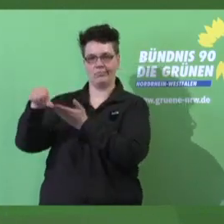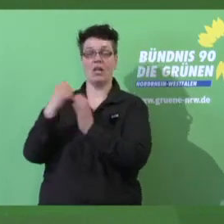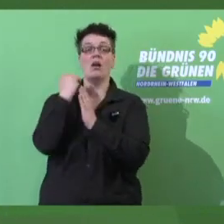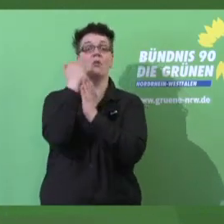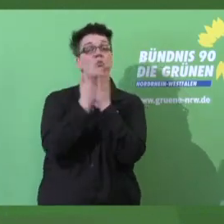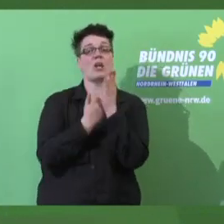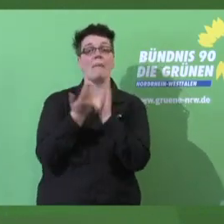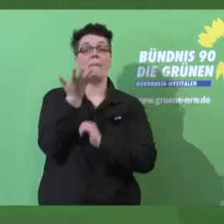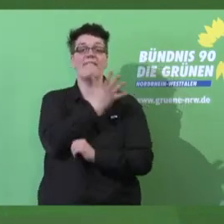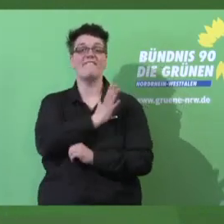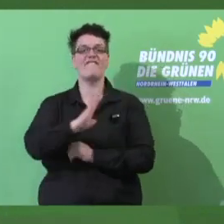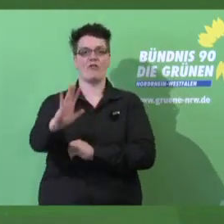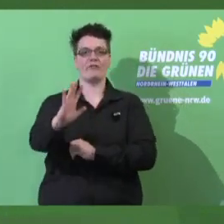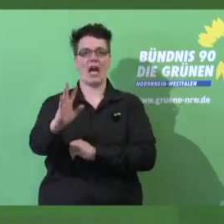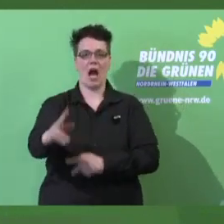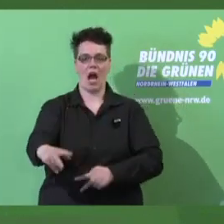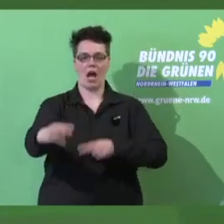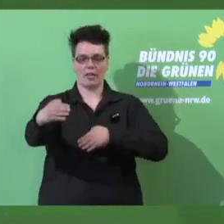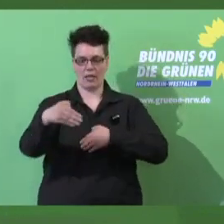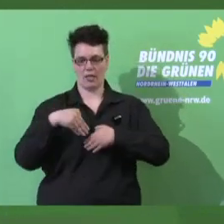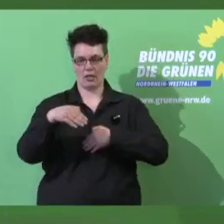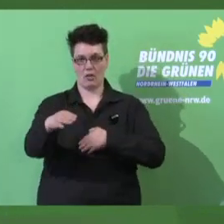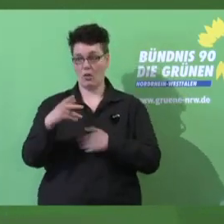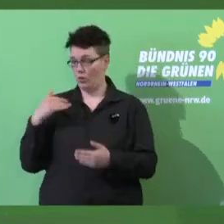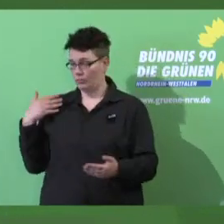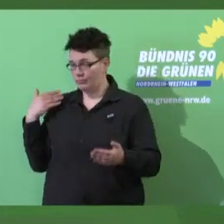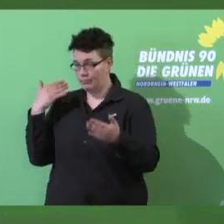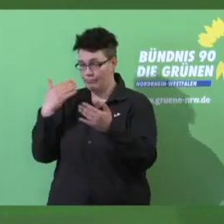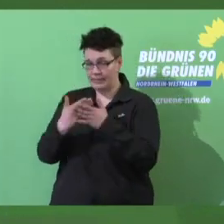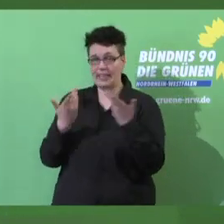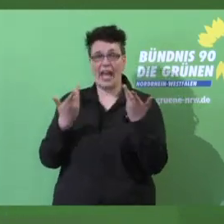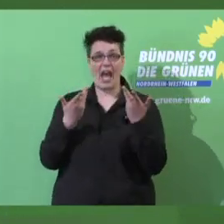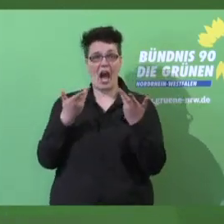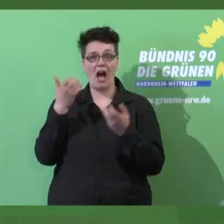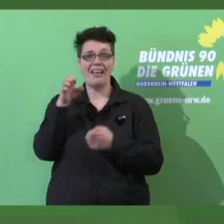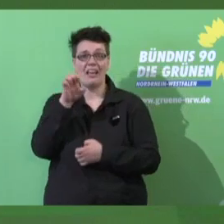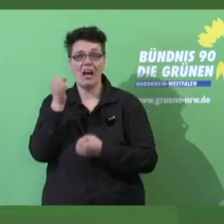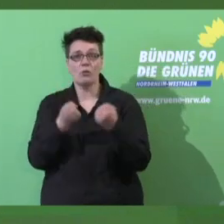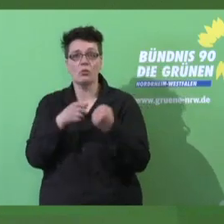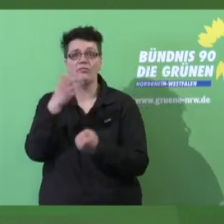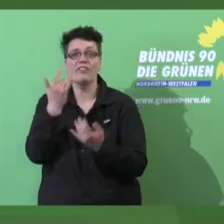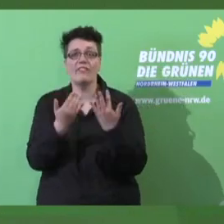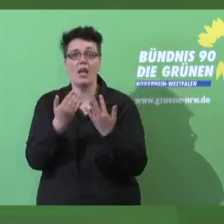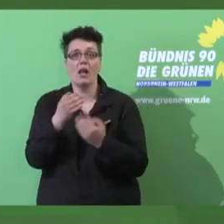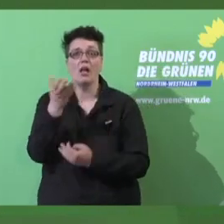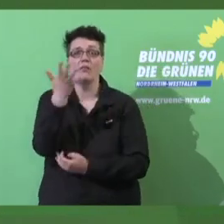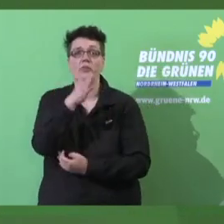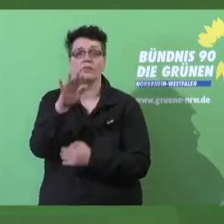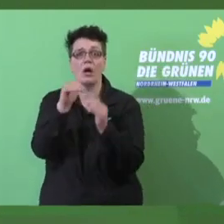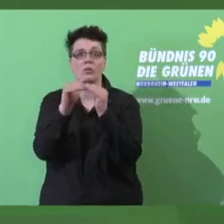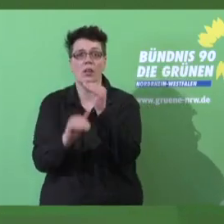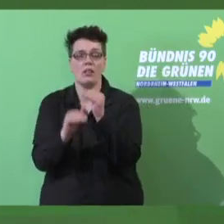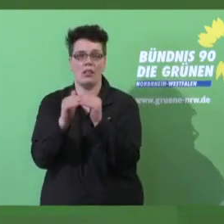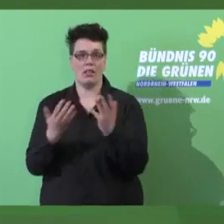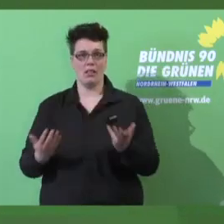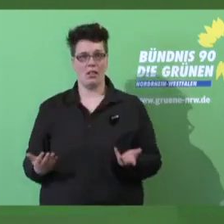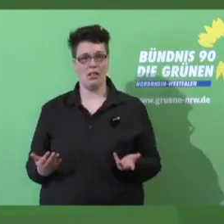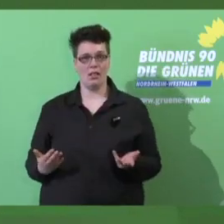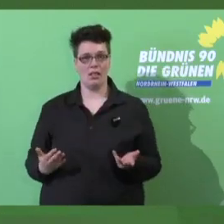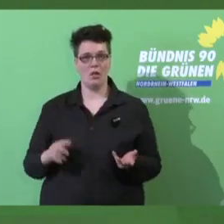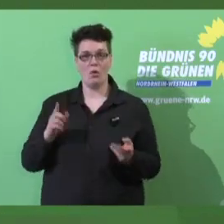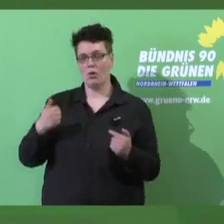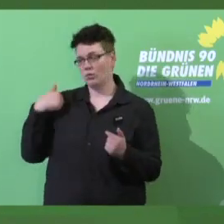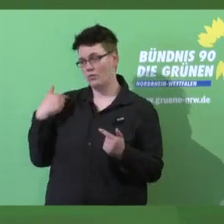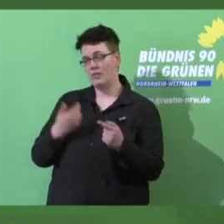wir haben heutzutage noch keine 5000 E-Autos auf deutschen Straßen. Es gibt einen anderen Bereich, wo wir Ende letzten Jahres schon